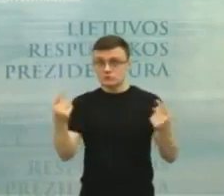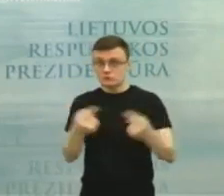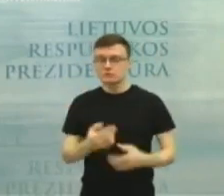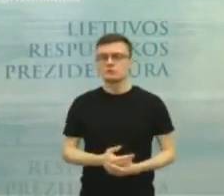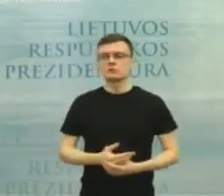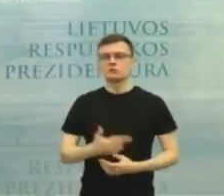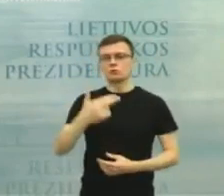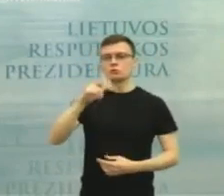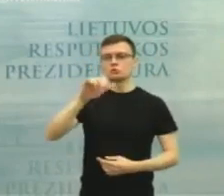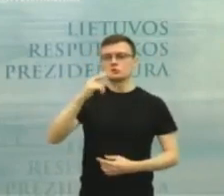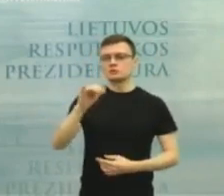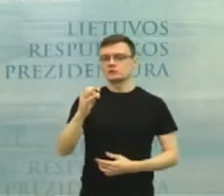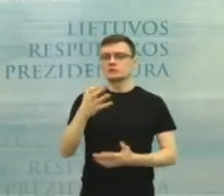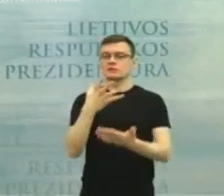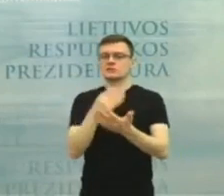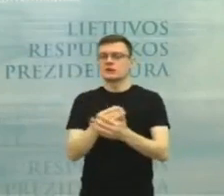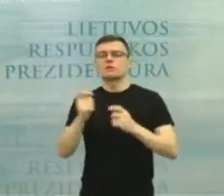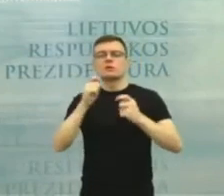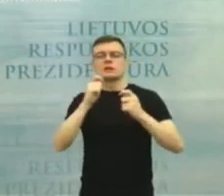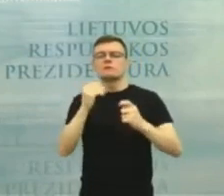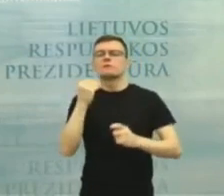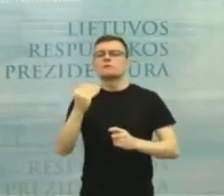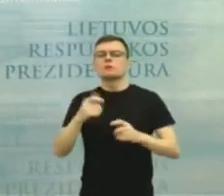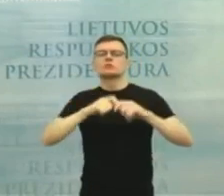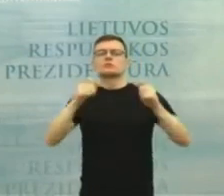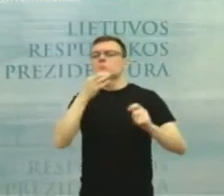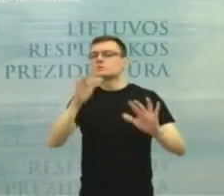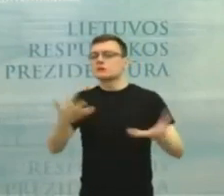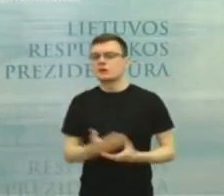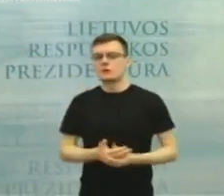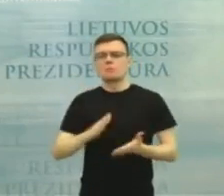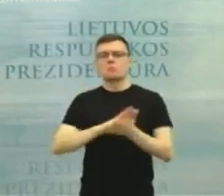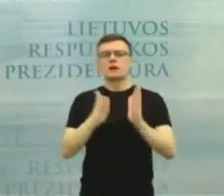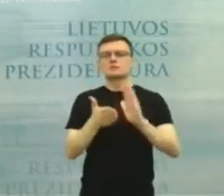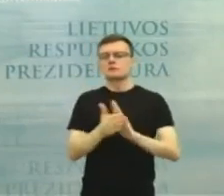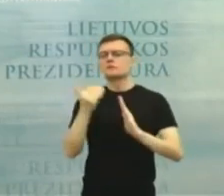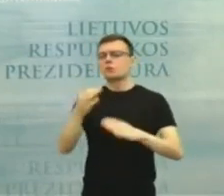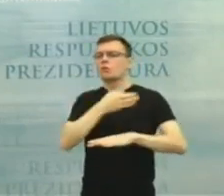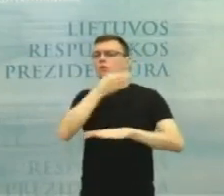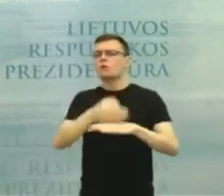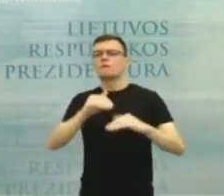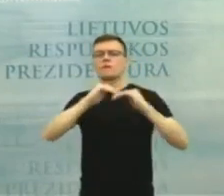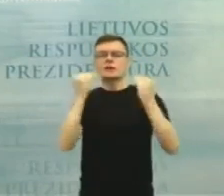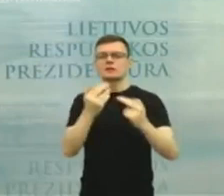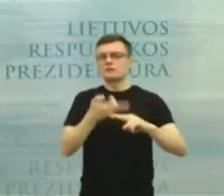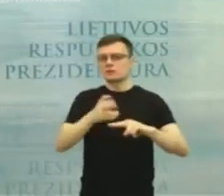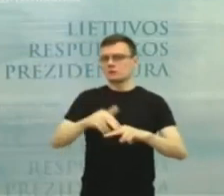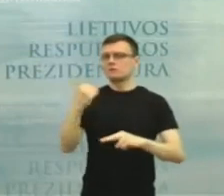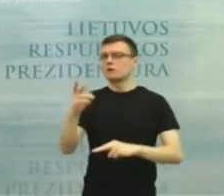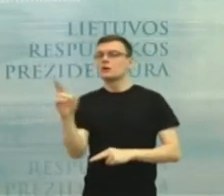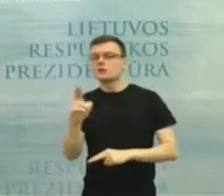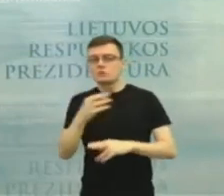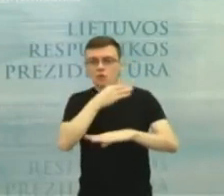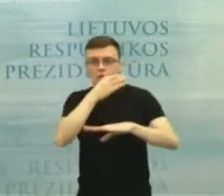Ponas Kučinskas savo interviu pradžioje pats pasakė, kad už pasirengimą atsakingos federacijos ir jos ir yra atsakingos už